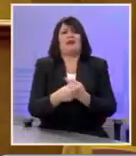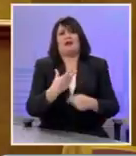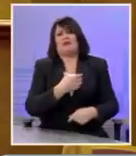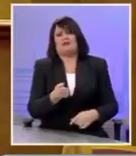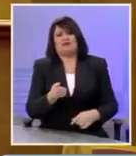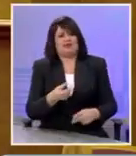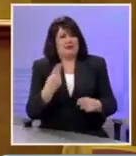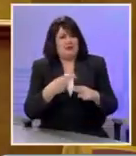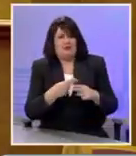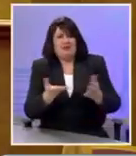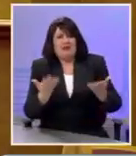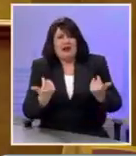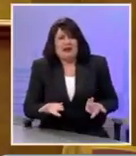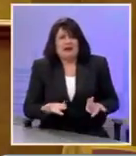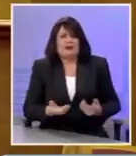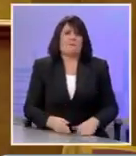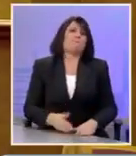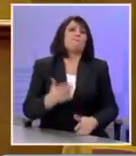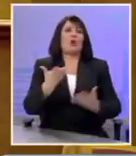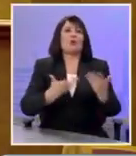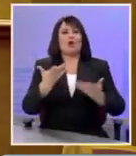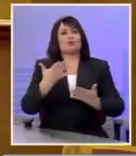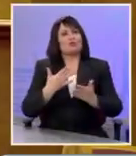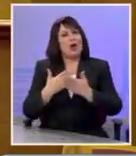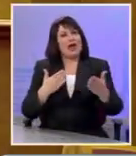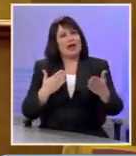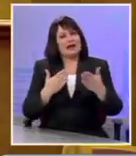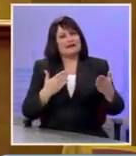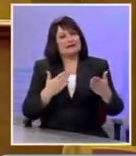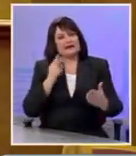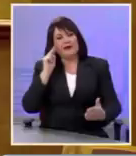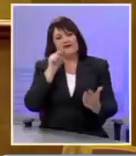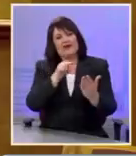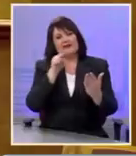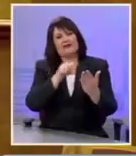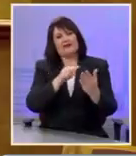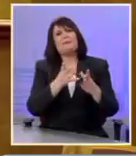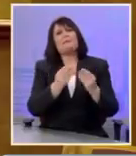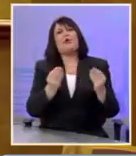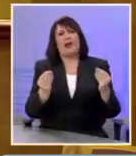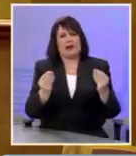αξιόπιστα. Ο προϋπολογισμός της αριστεράς αποκαλύπτει πολλά.